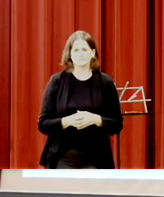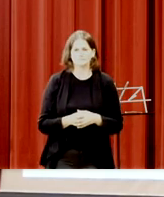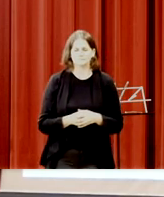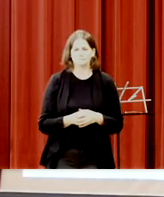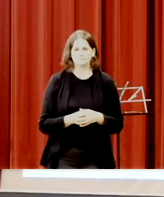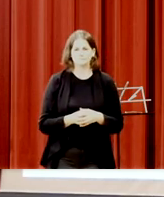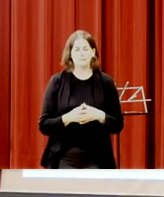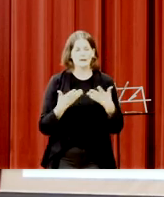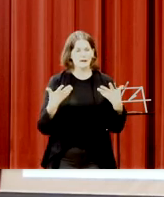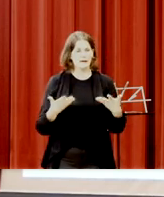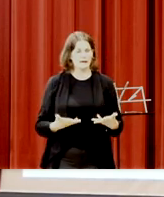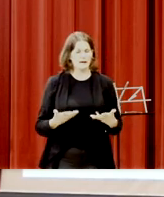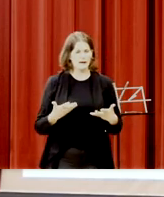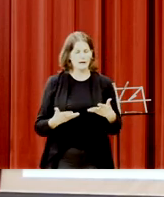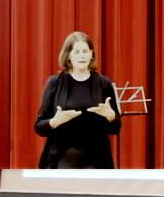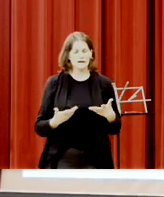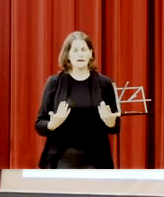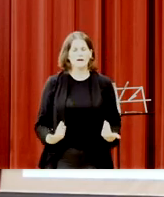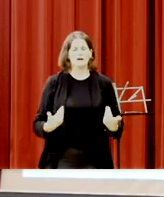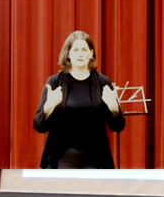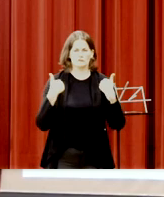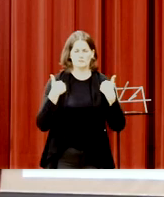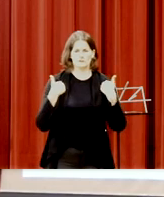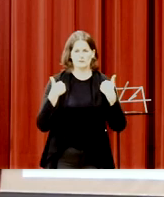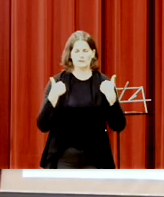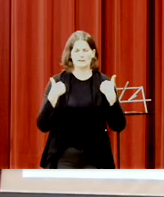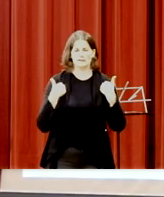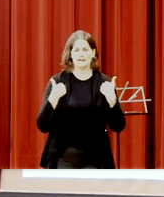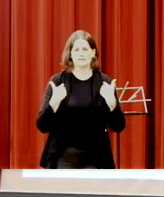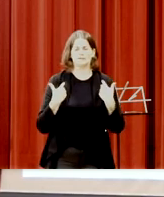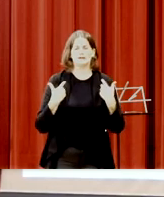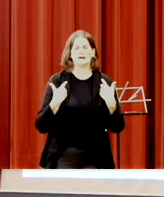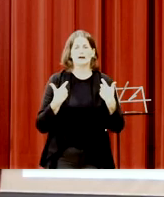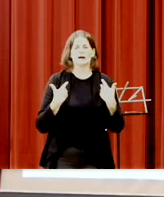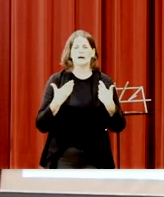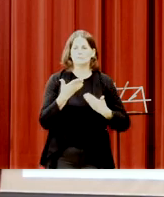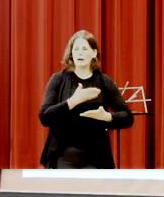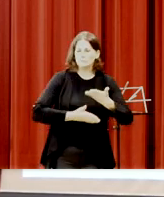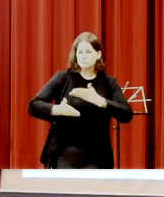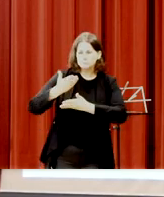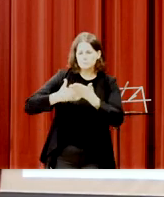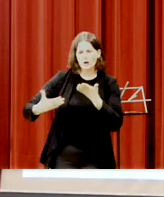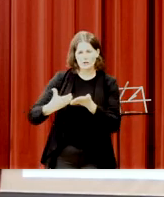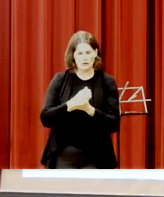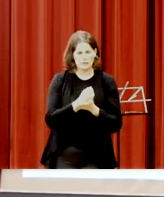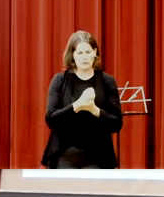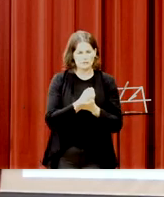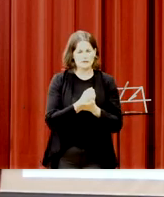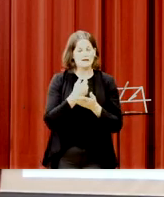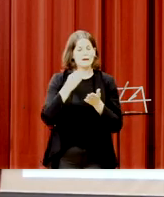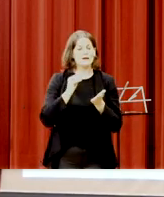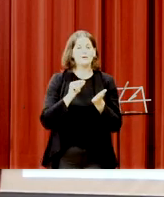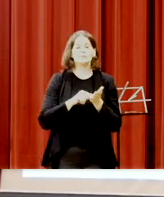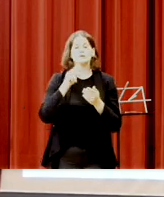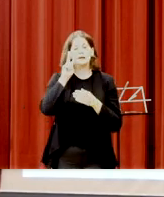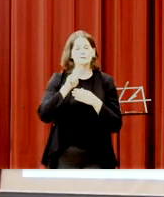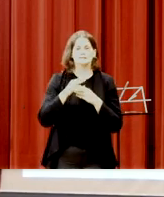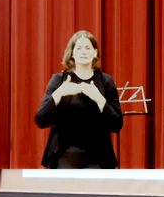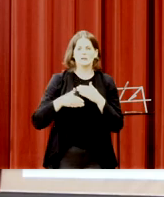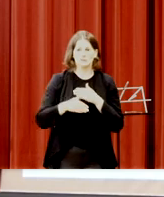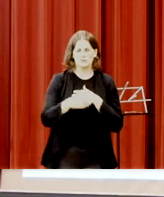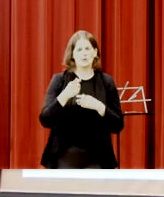aquesta visió de futur tenim l'obligació de ser capaços de resoldre, a contrarrellotge, però resoldre aquesta convocatòria extraordinària de